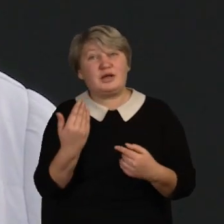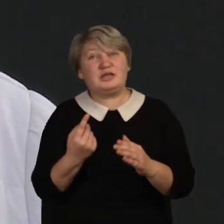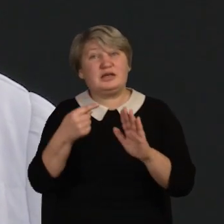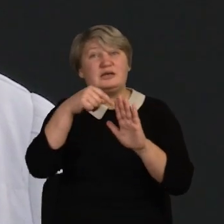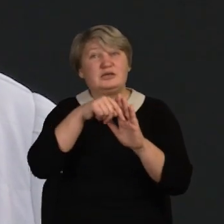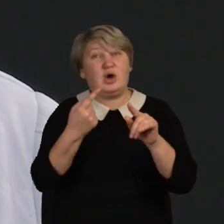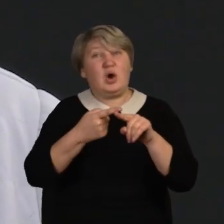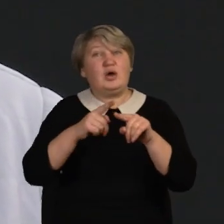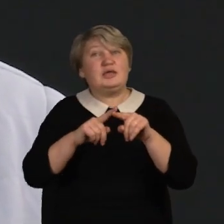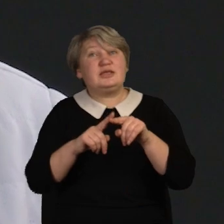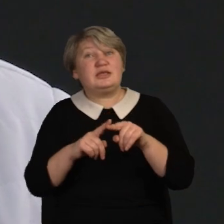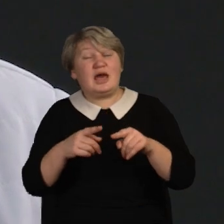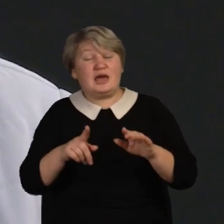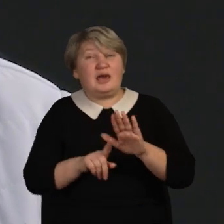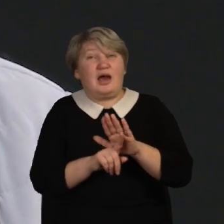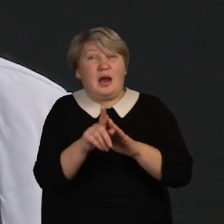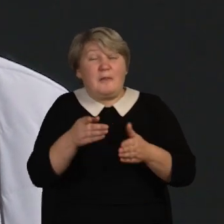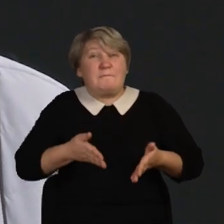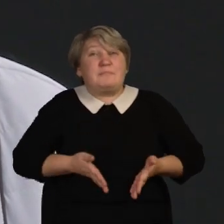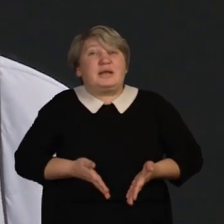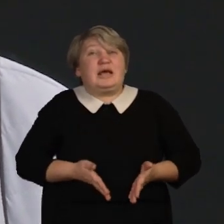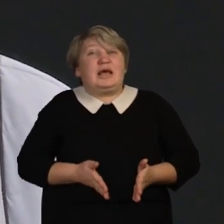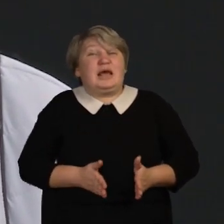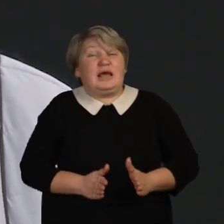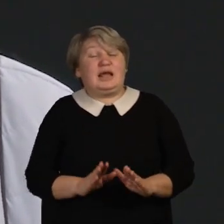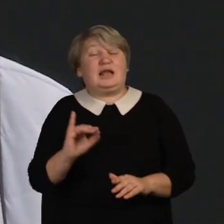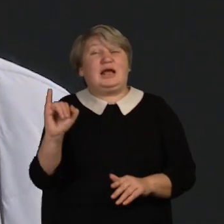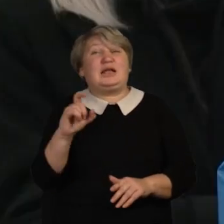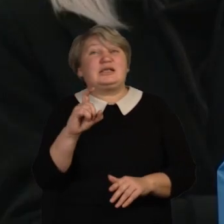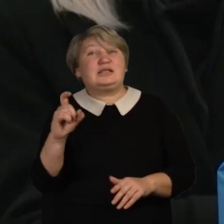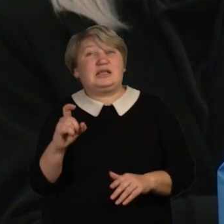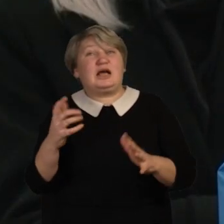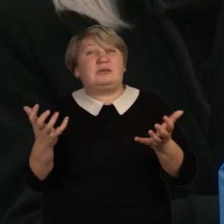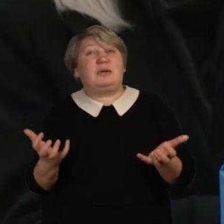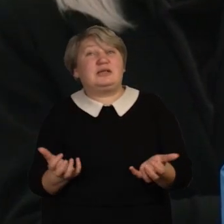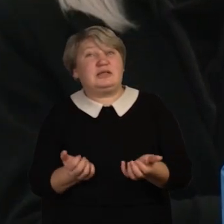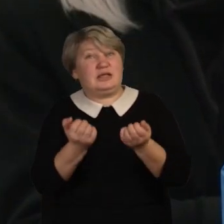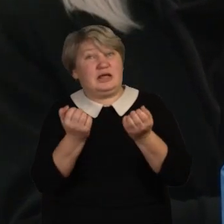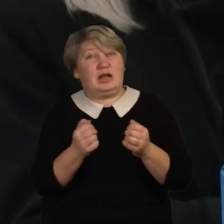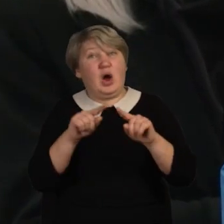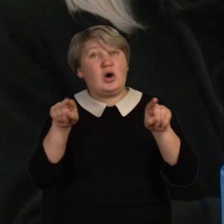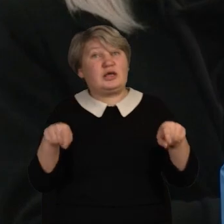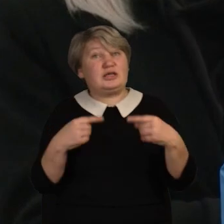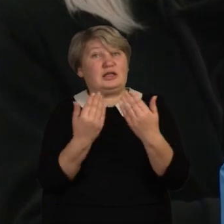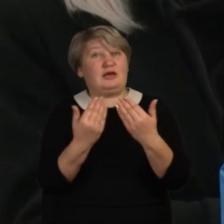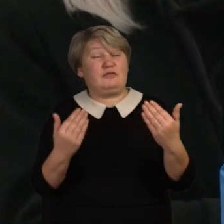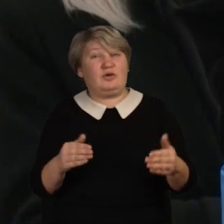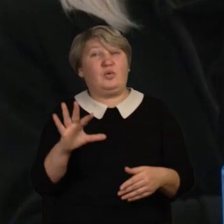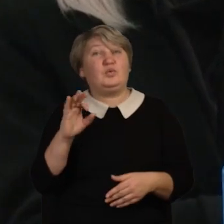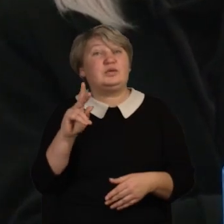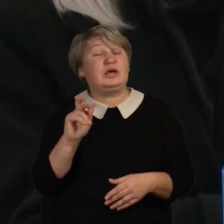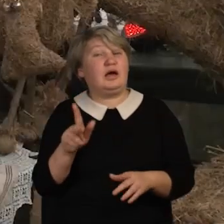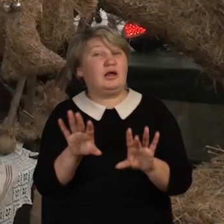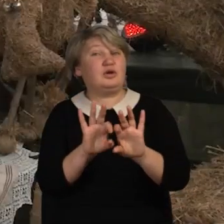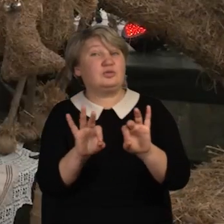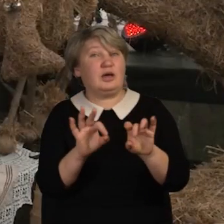оцей прихід Христа Спасителя в християнській культурі. Організаторка виставки Ольга Гузік розповіла, що